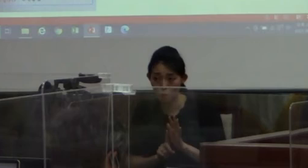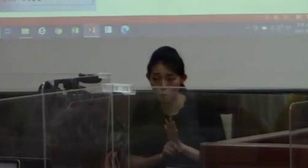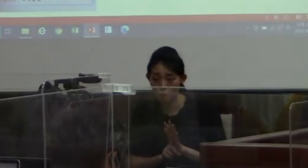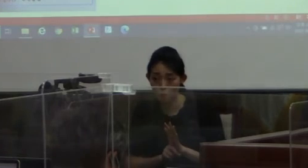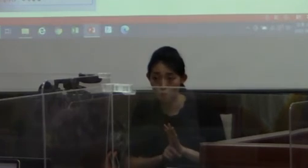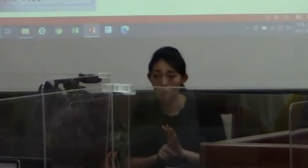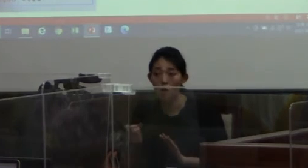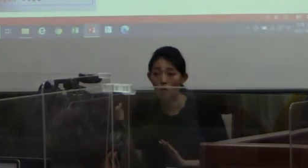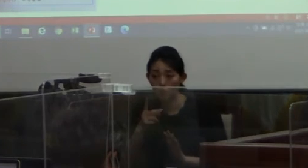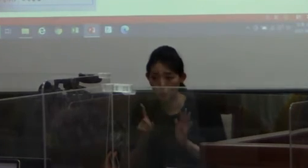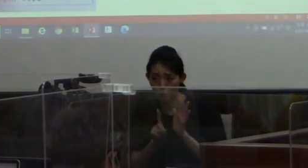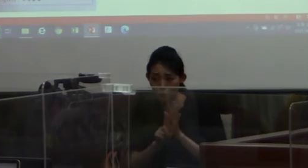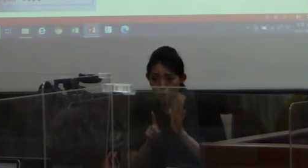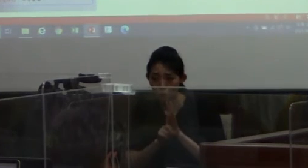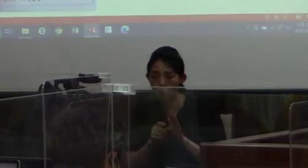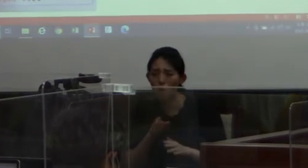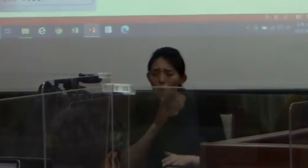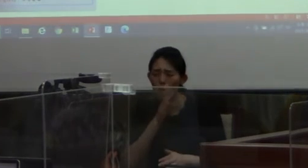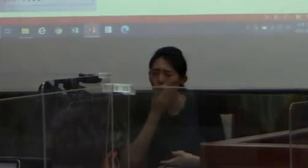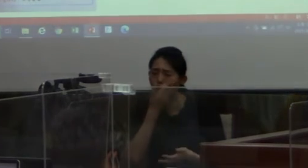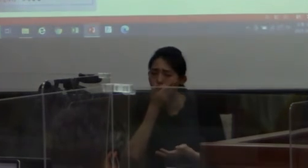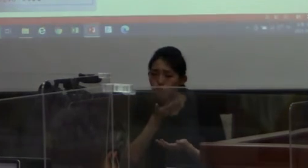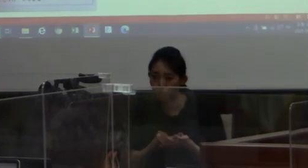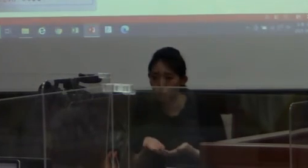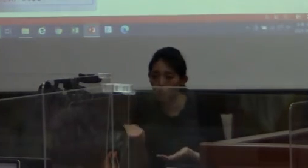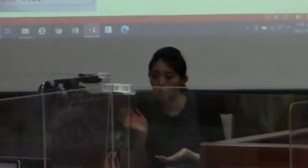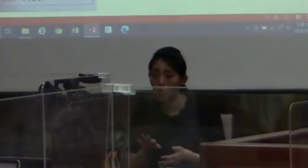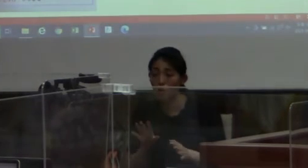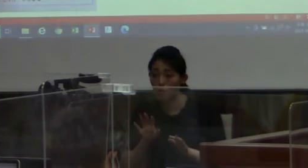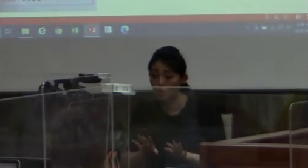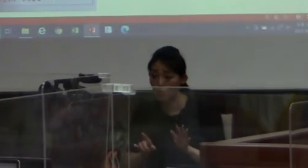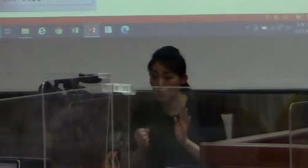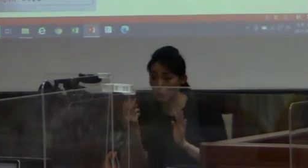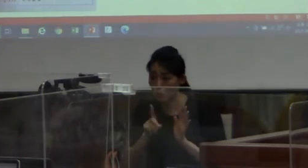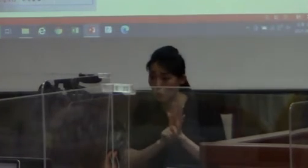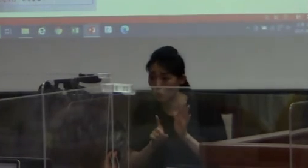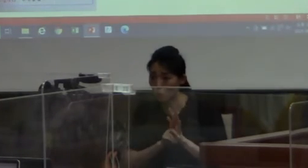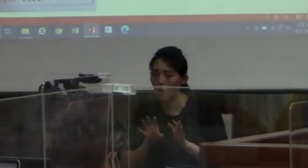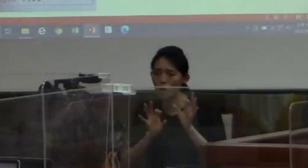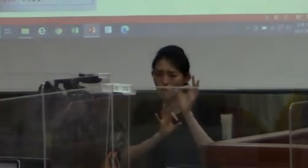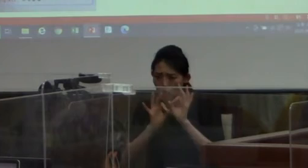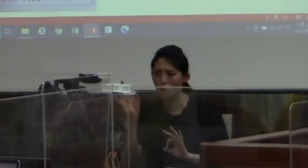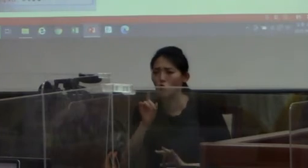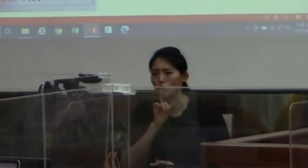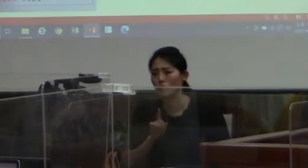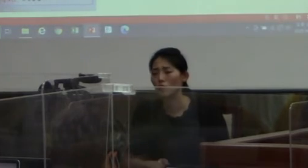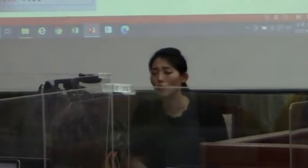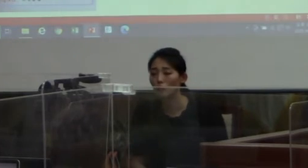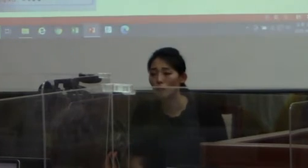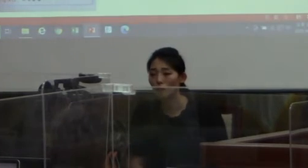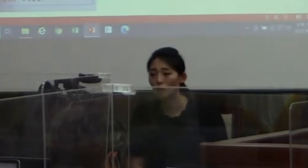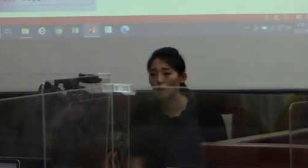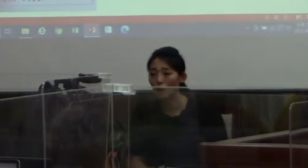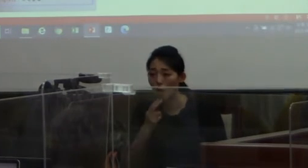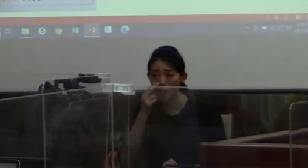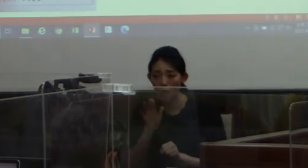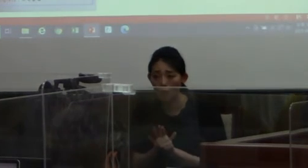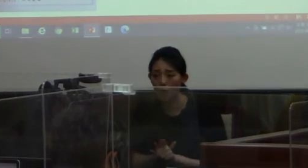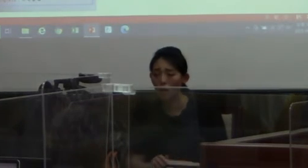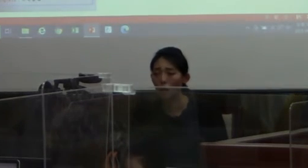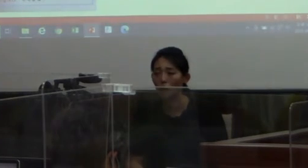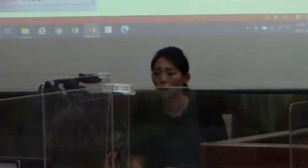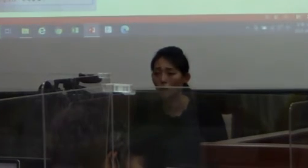그 재공고라는 것이 상당히 중요한데 이 재공고가 실수로 써놓은 거라고 하더라고요. 아주 어처없는 대답을 들었어요. 그